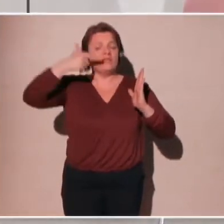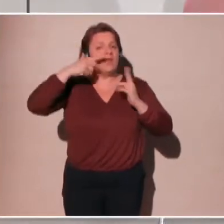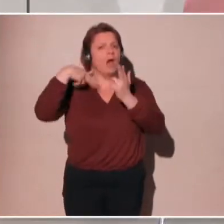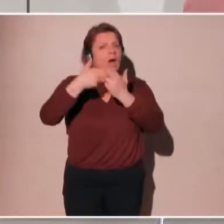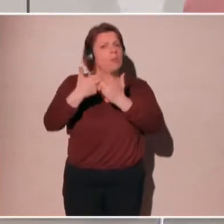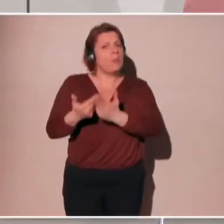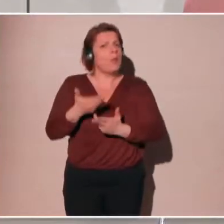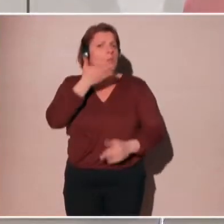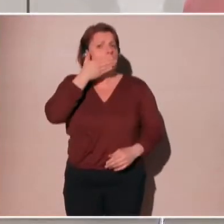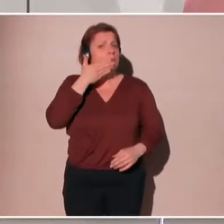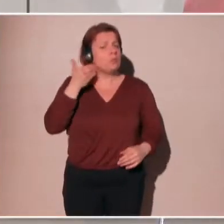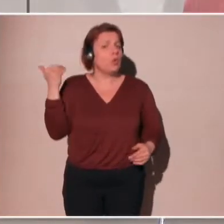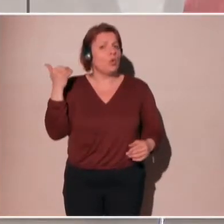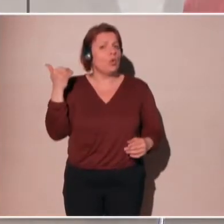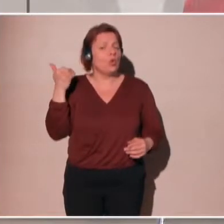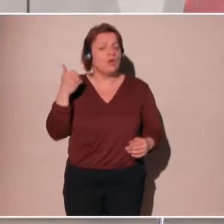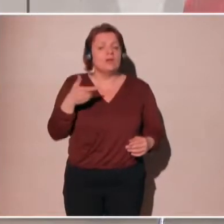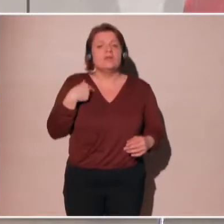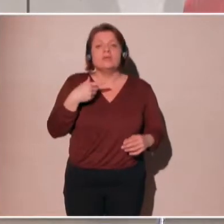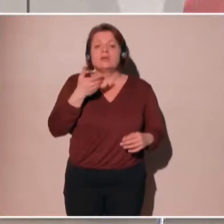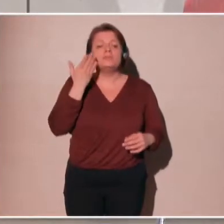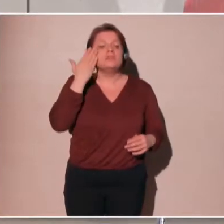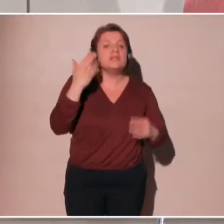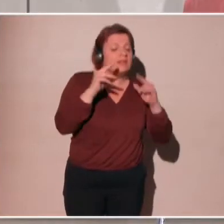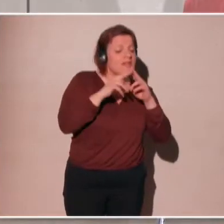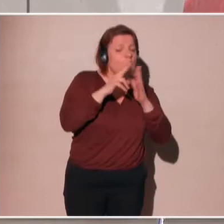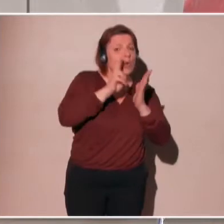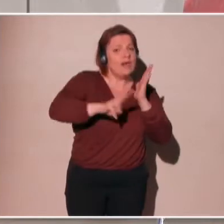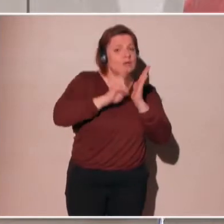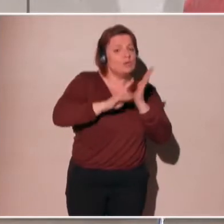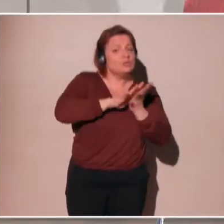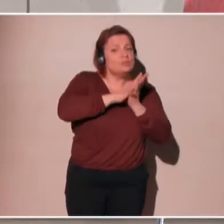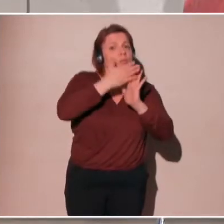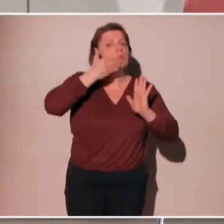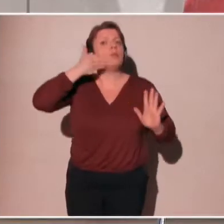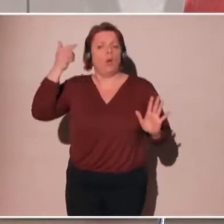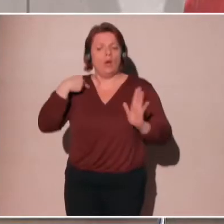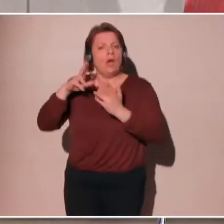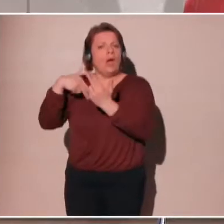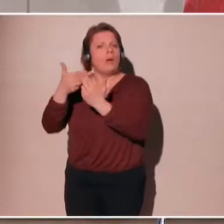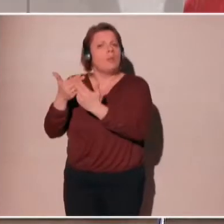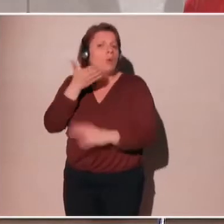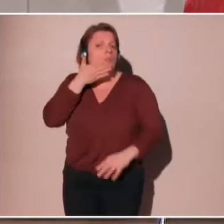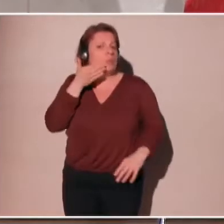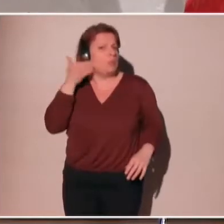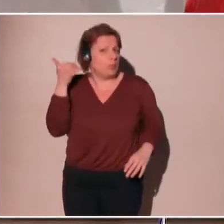mieux. Vous avez plus de bonnes réponses à mesure que votre niveau s'améliore. Mais on observe un